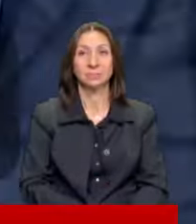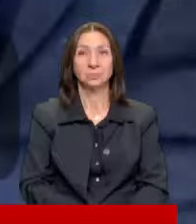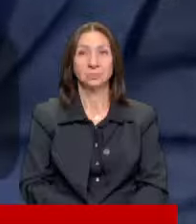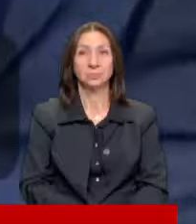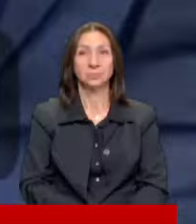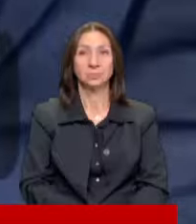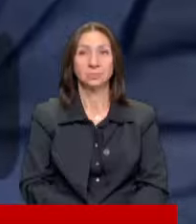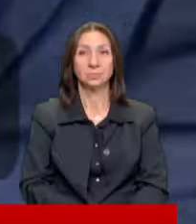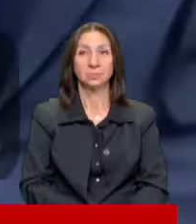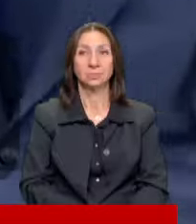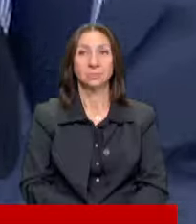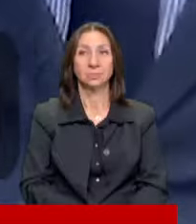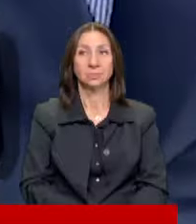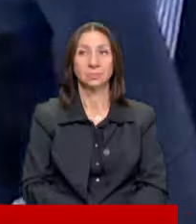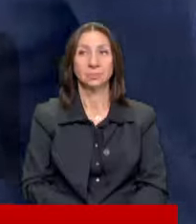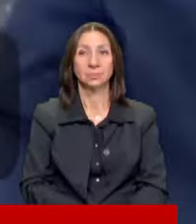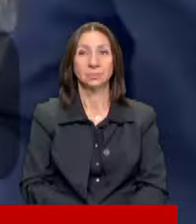döneray